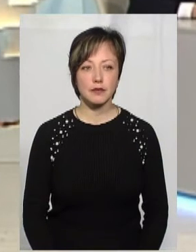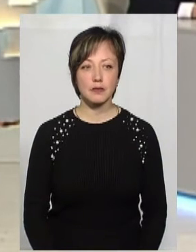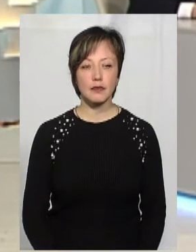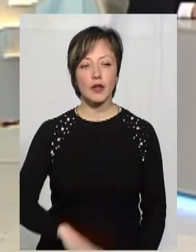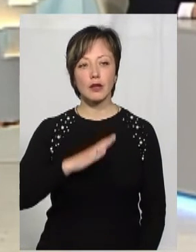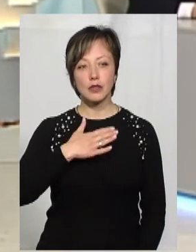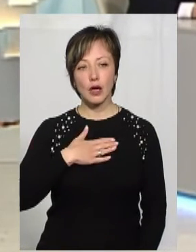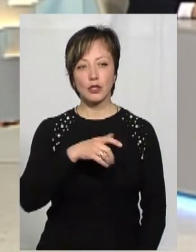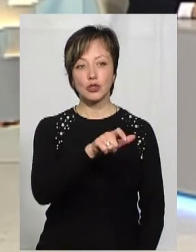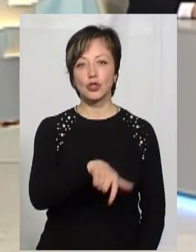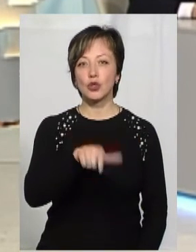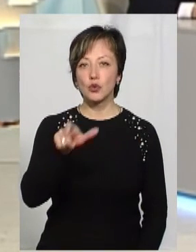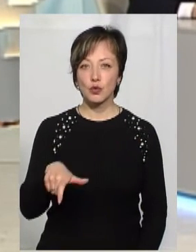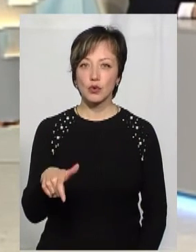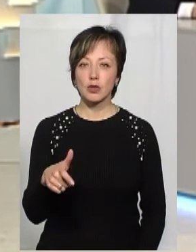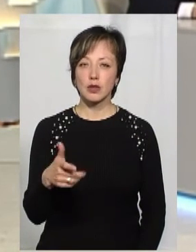наші люди,